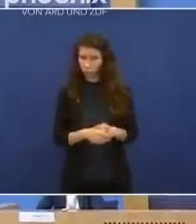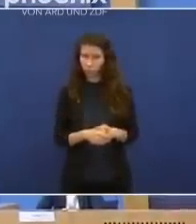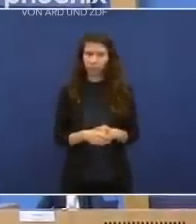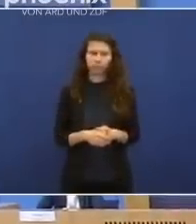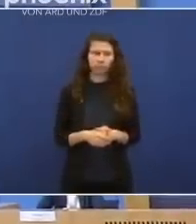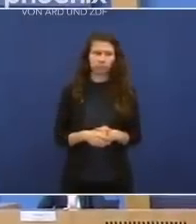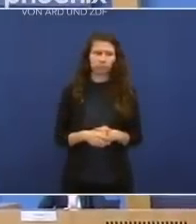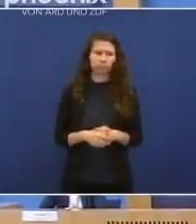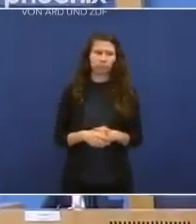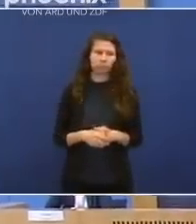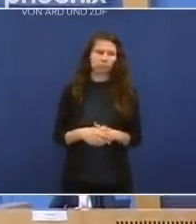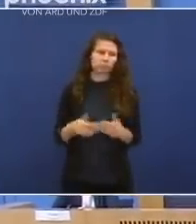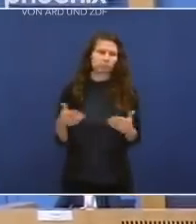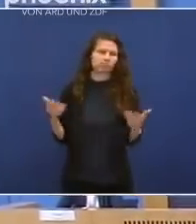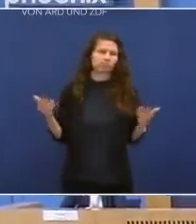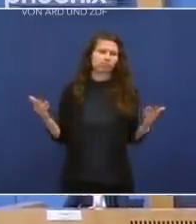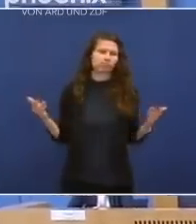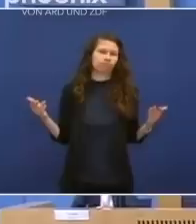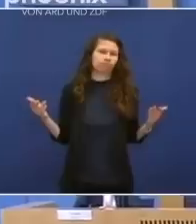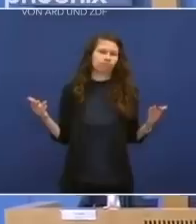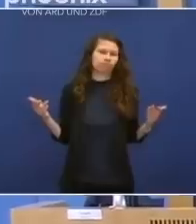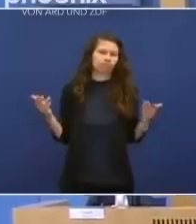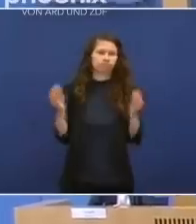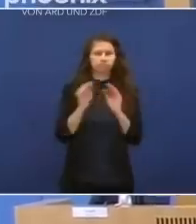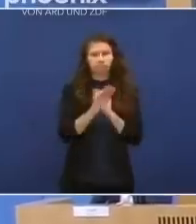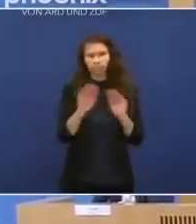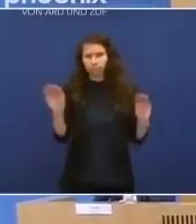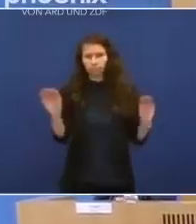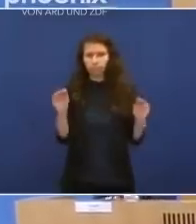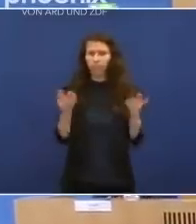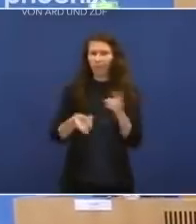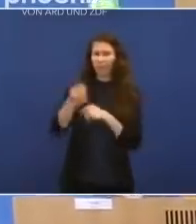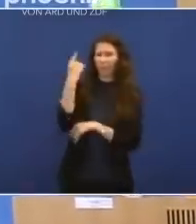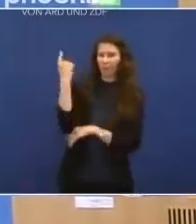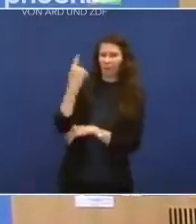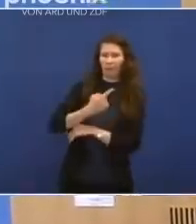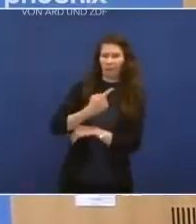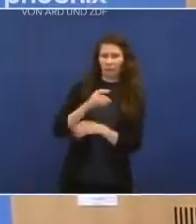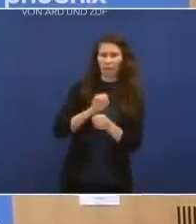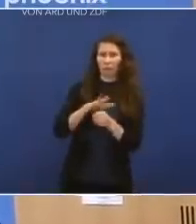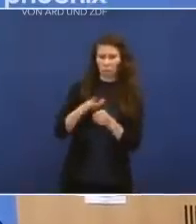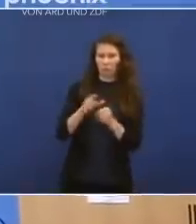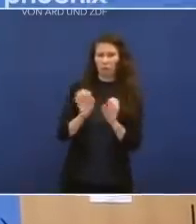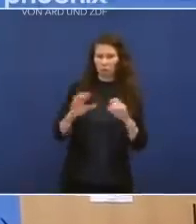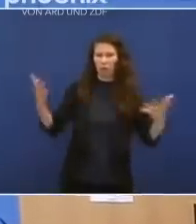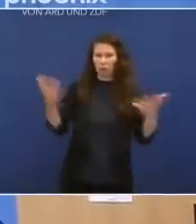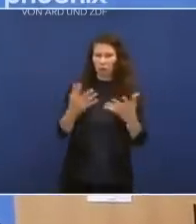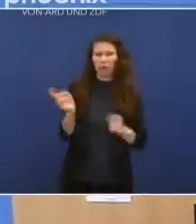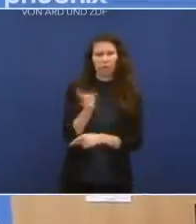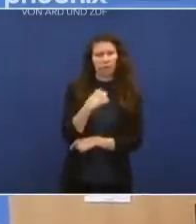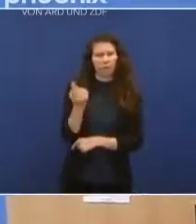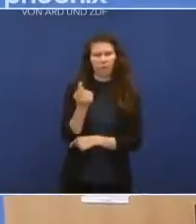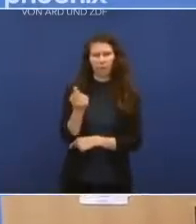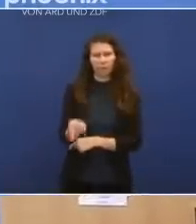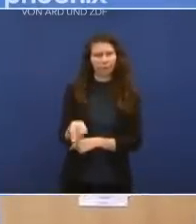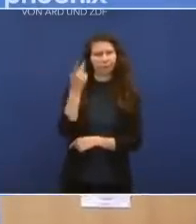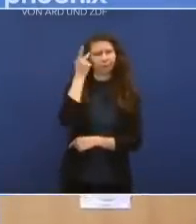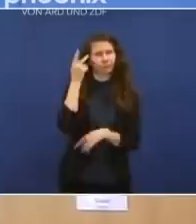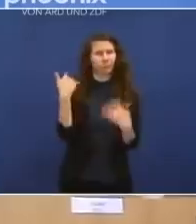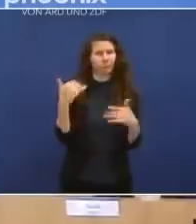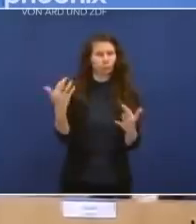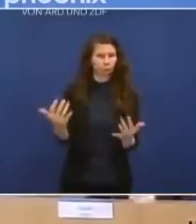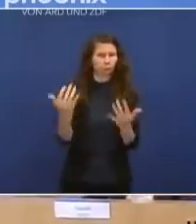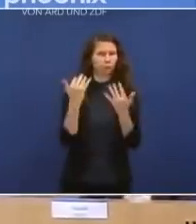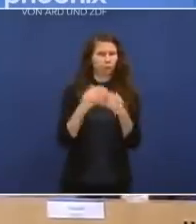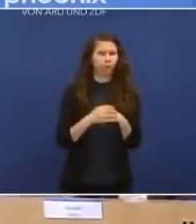Ich kann dazu nur sagen, dass uns das letzte Jahr und die Corona-Pandemie natürlich geprägt hat und dass es in den digitalen